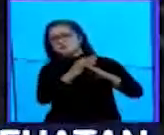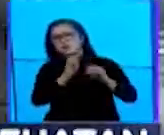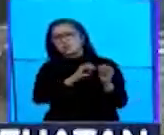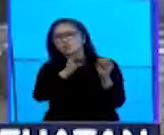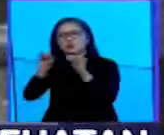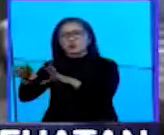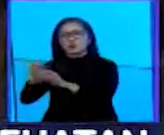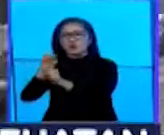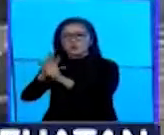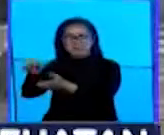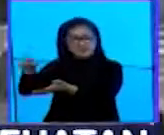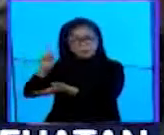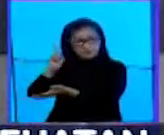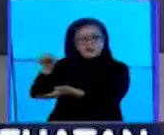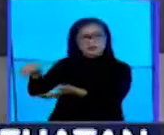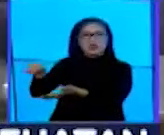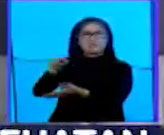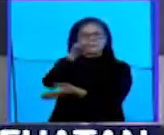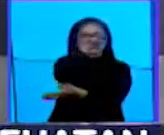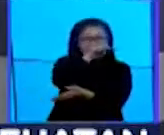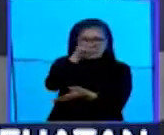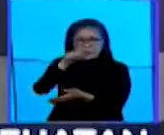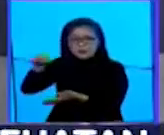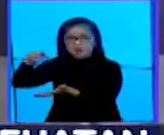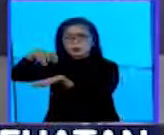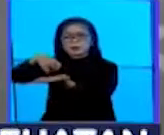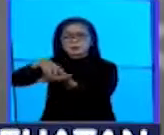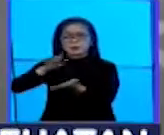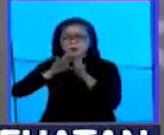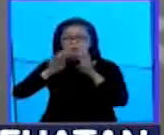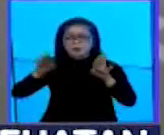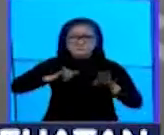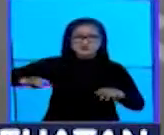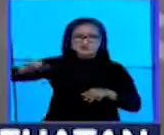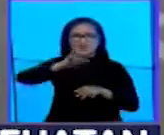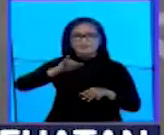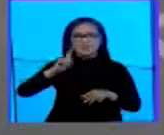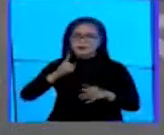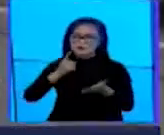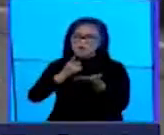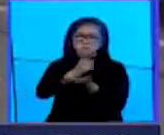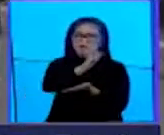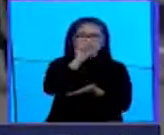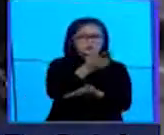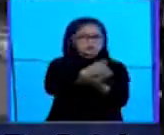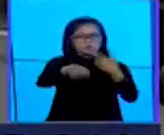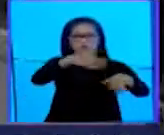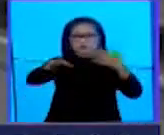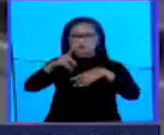juga akan melakukan pemantauan terhadap lokasi buka bersama dan akan melakukan sanksi pembubaran jika